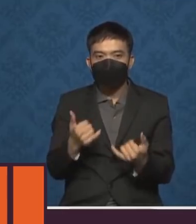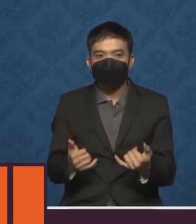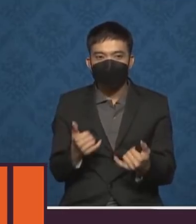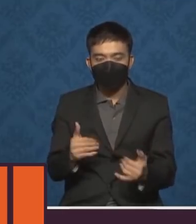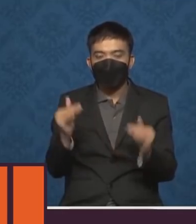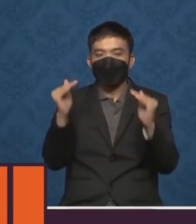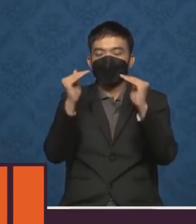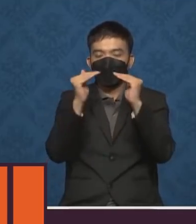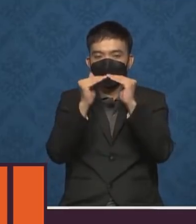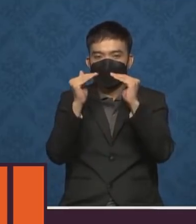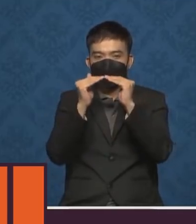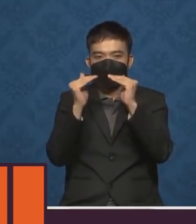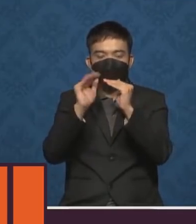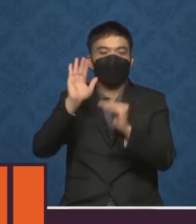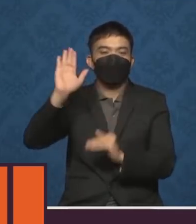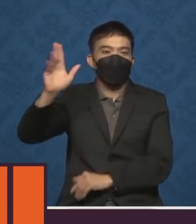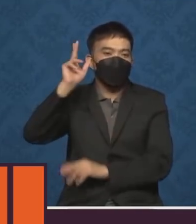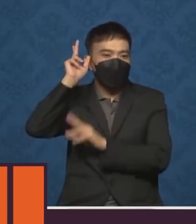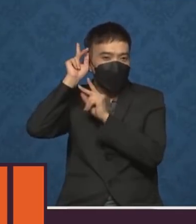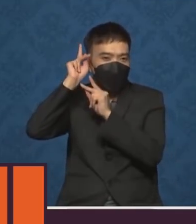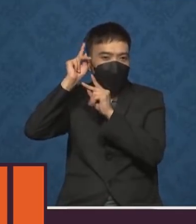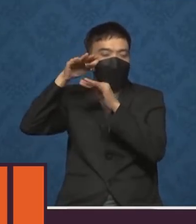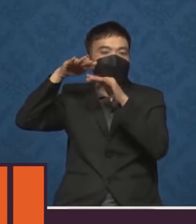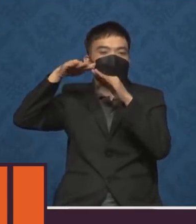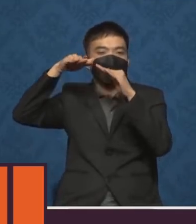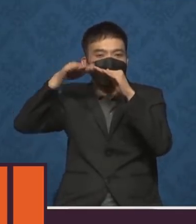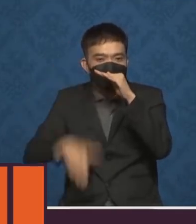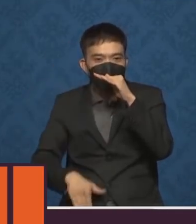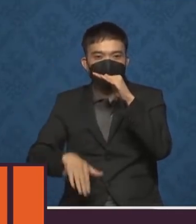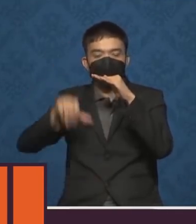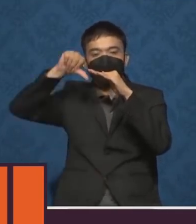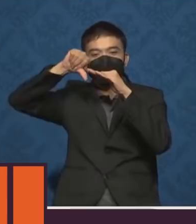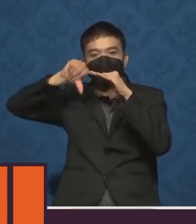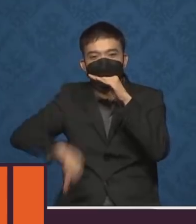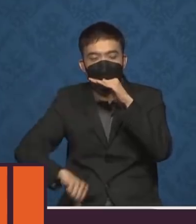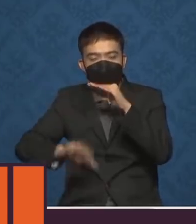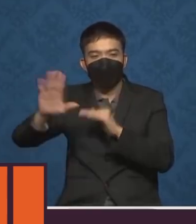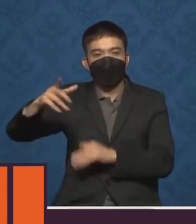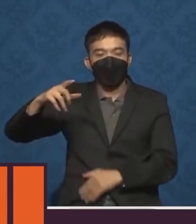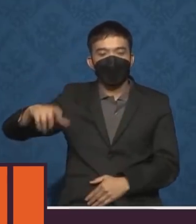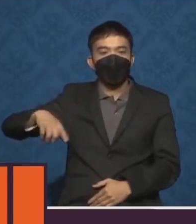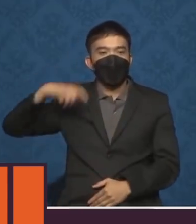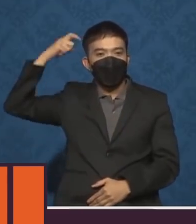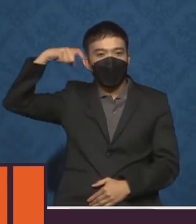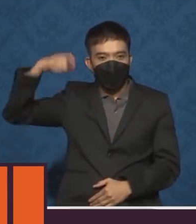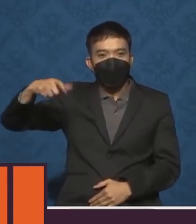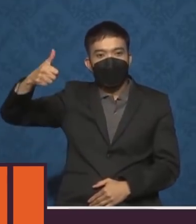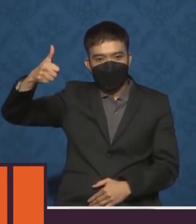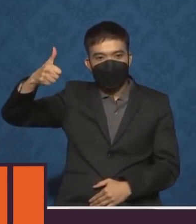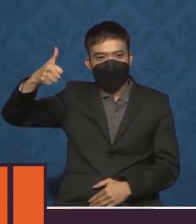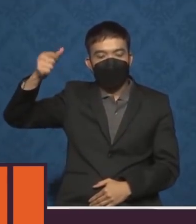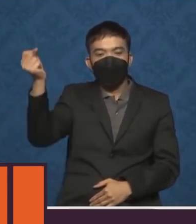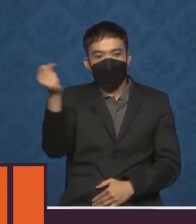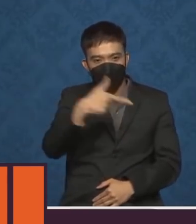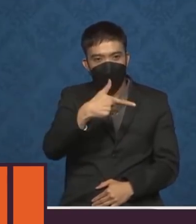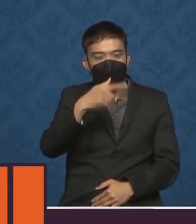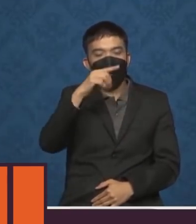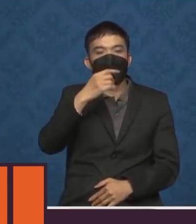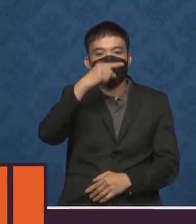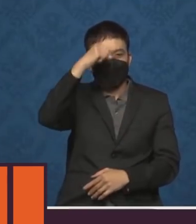สิทธิเสรีภาพสื่อต่ำกว่าพม่าปี2563เราอยู่ที่อันดับ